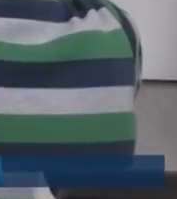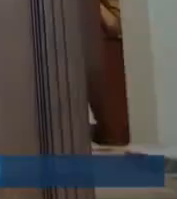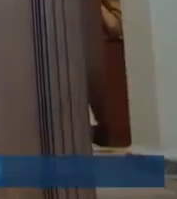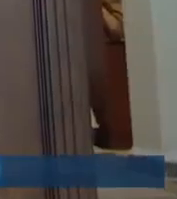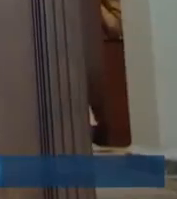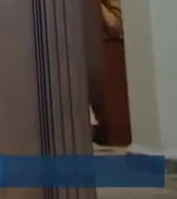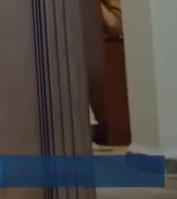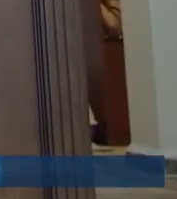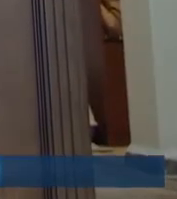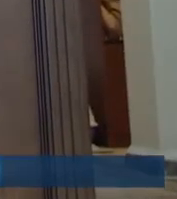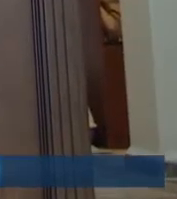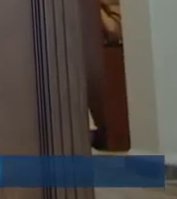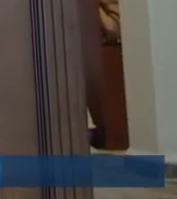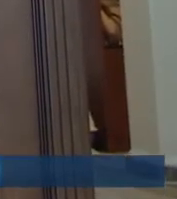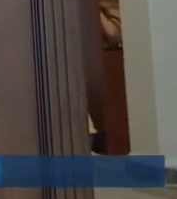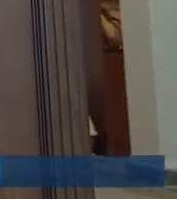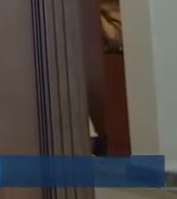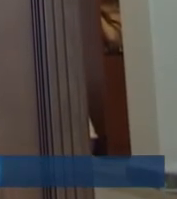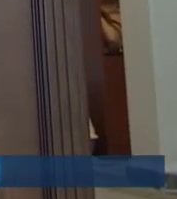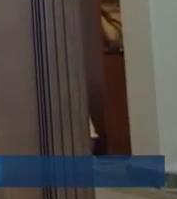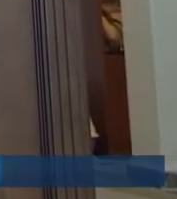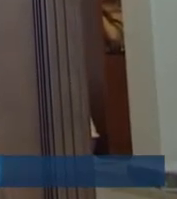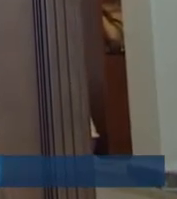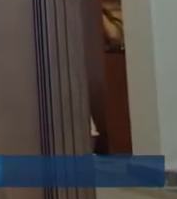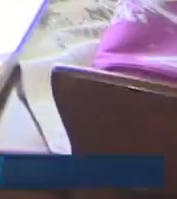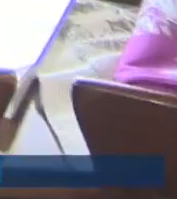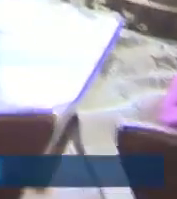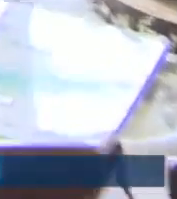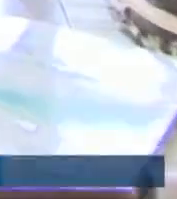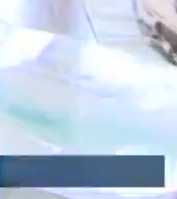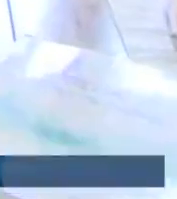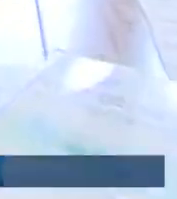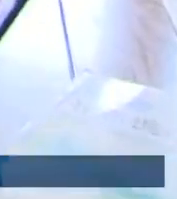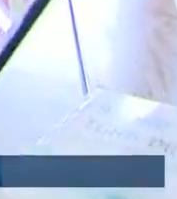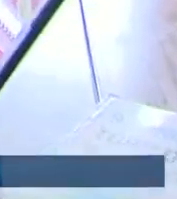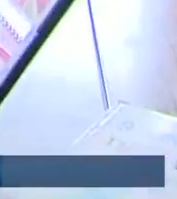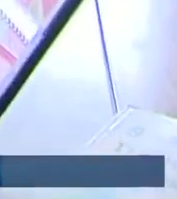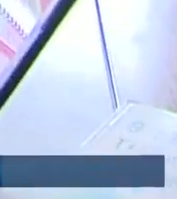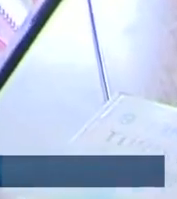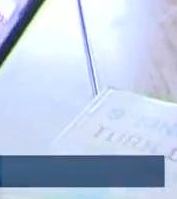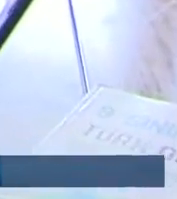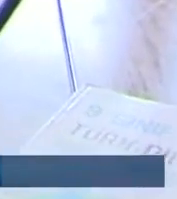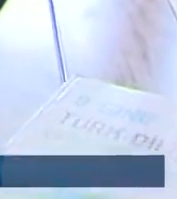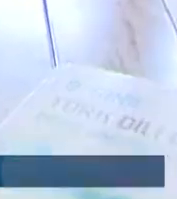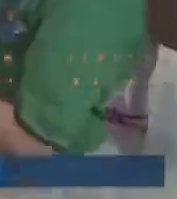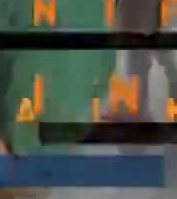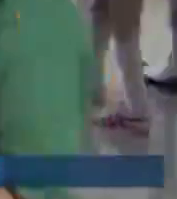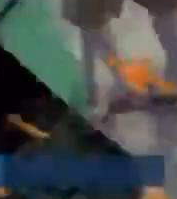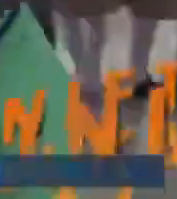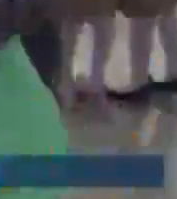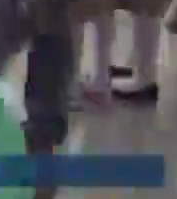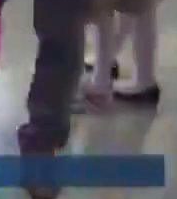Veliler, öğrenciler ekran başına. Okullarda uzaktan eğitim 30 Nisan'da sona eriyor. Peki ama okullar